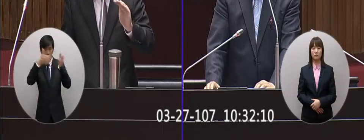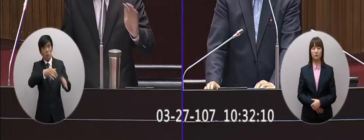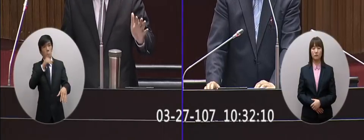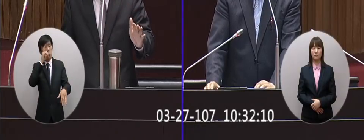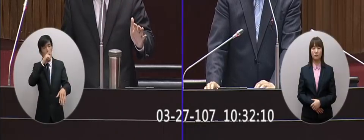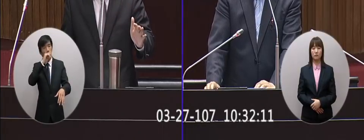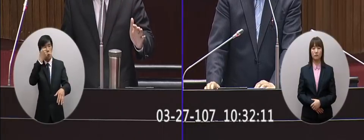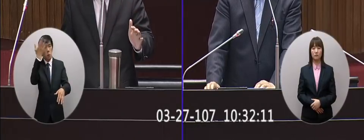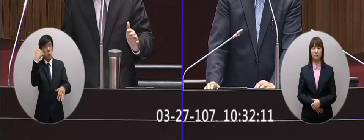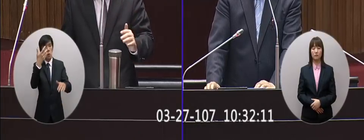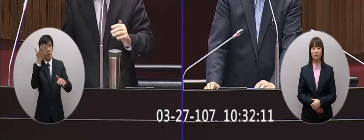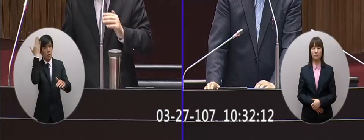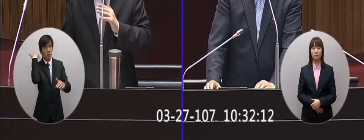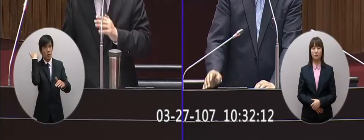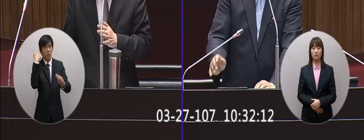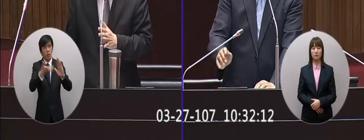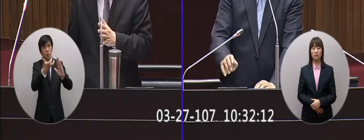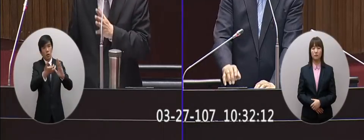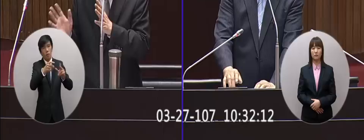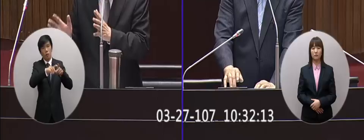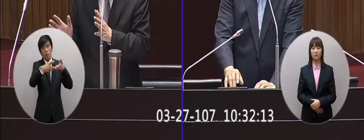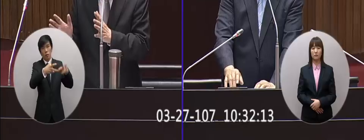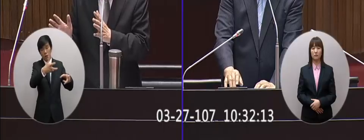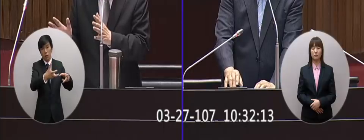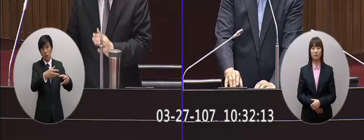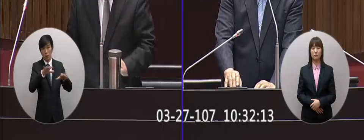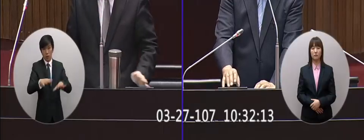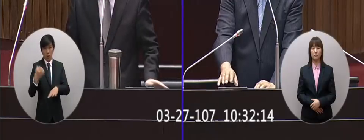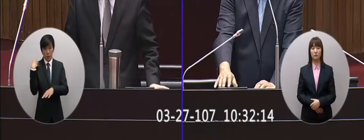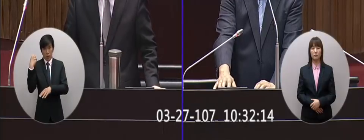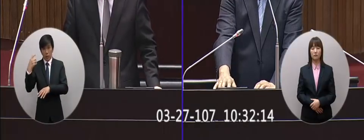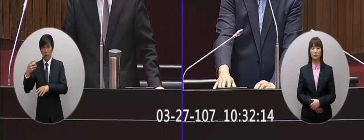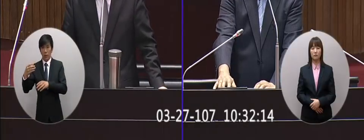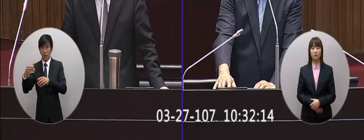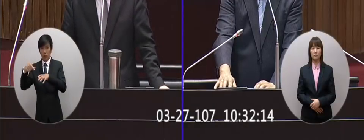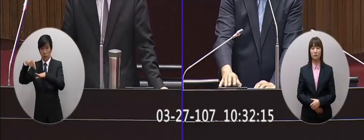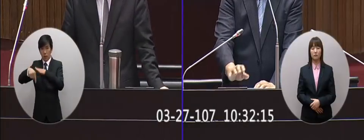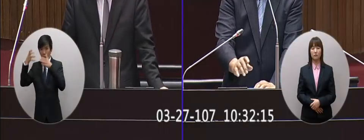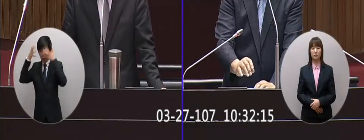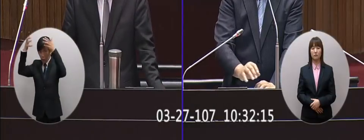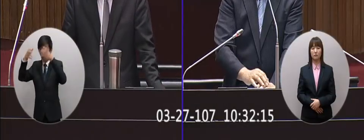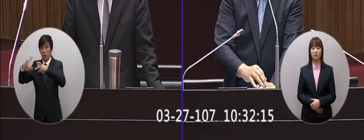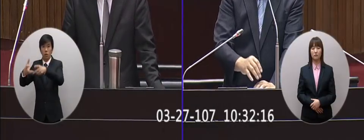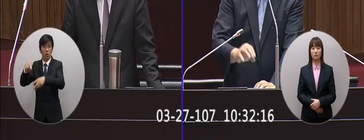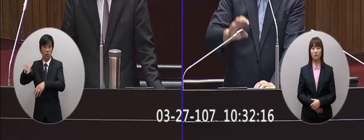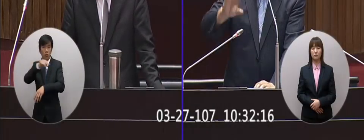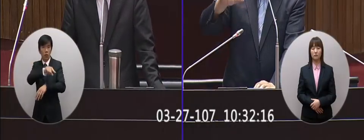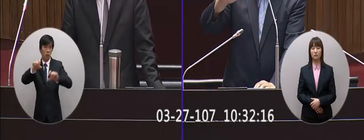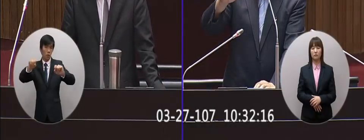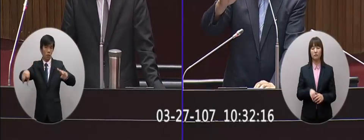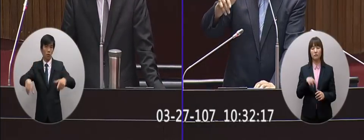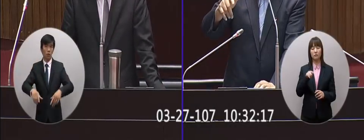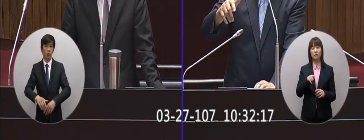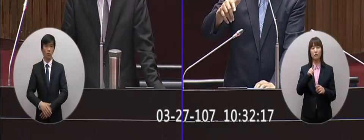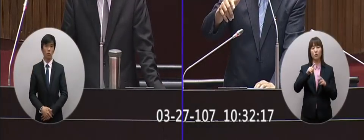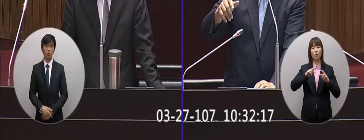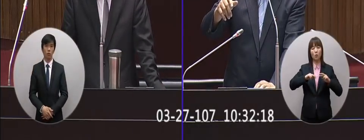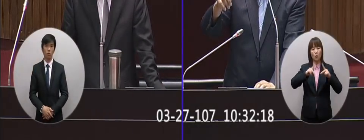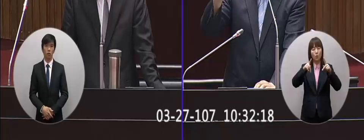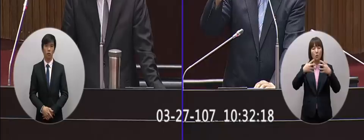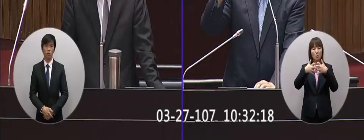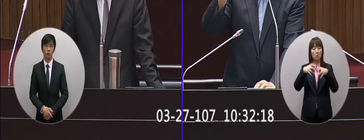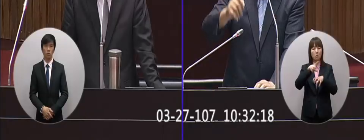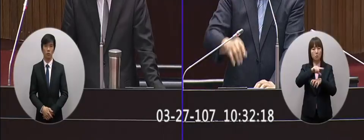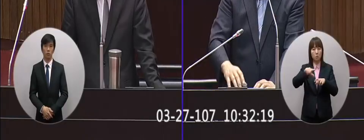煤火力发电厂，跟现在深澳这个电厂其实是不一样的。不一样的设备， 就算你改了装